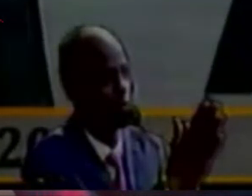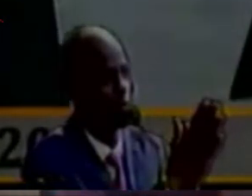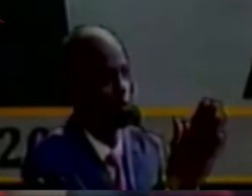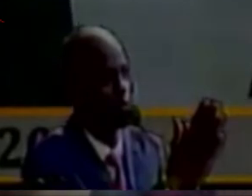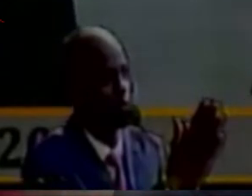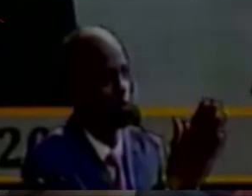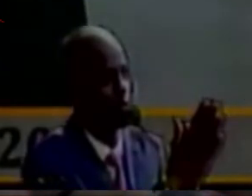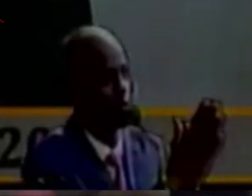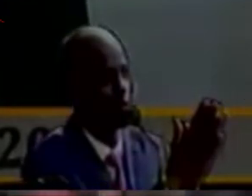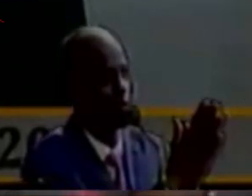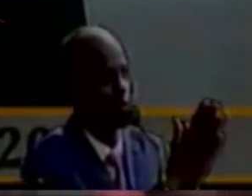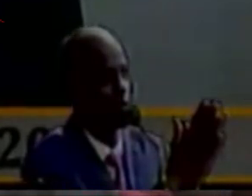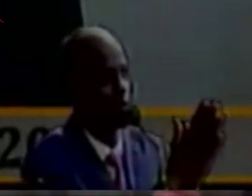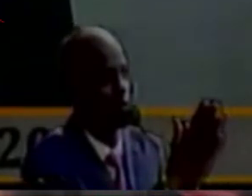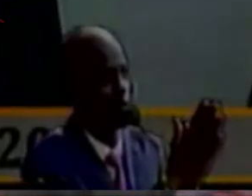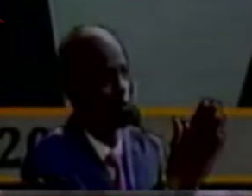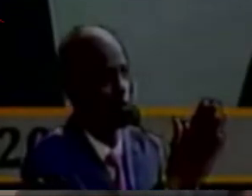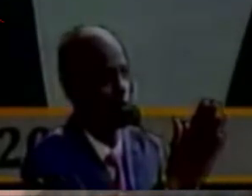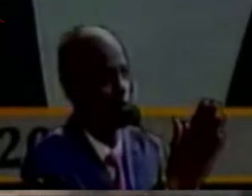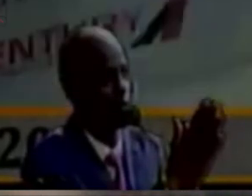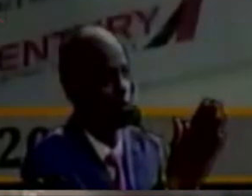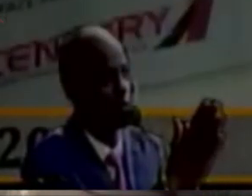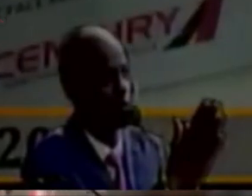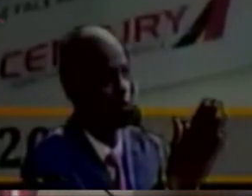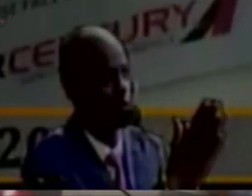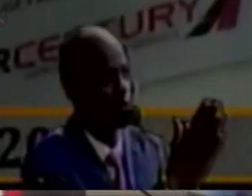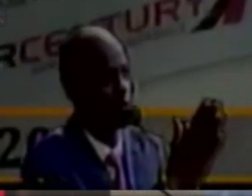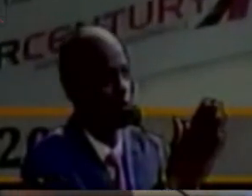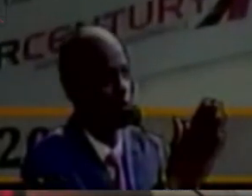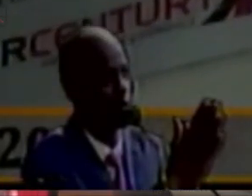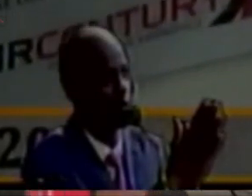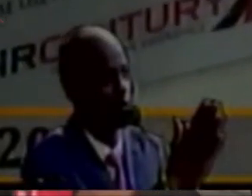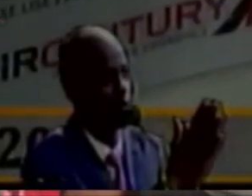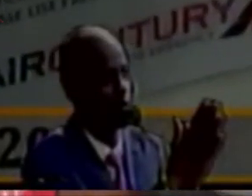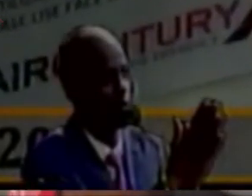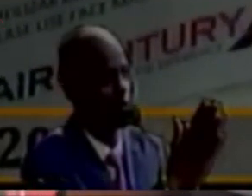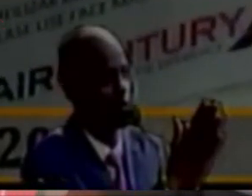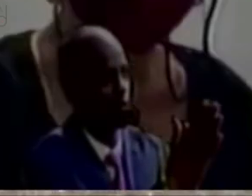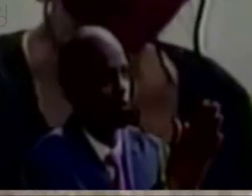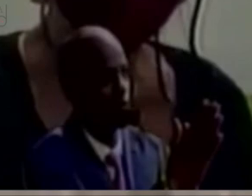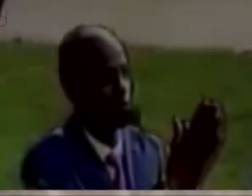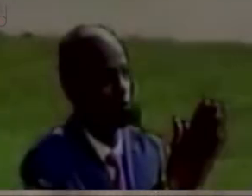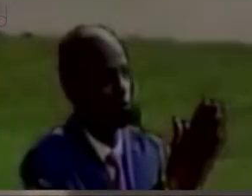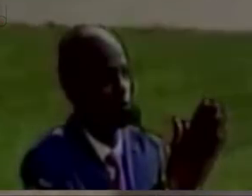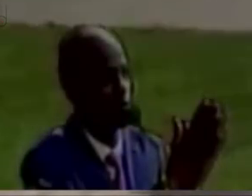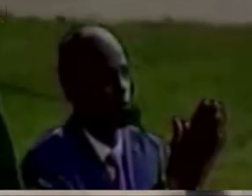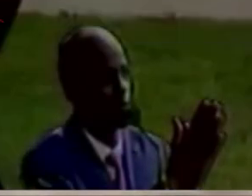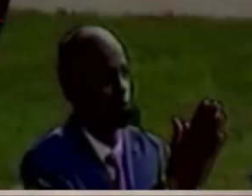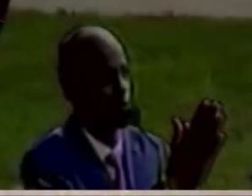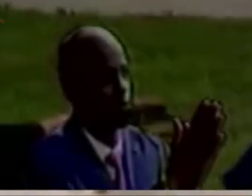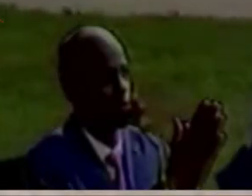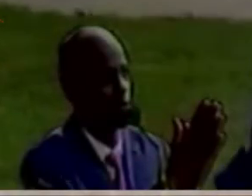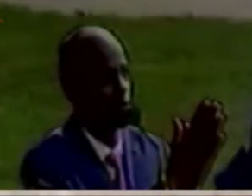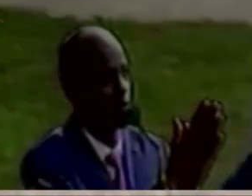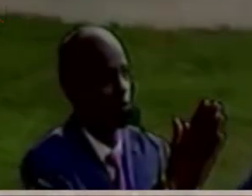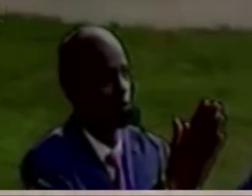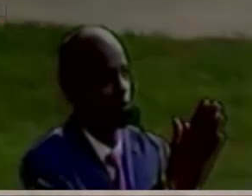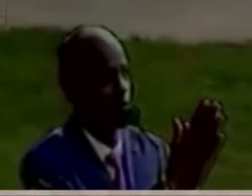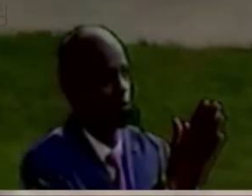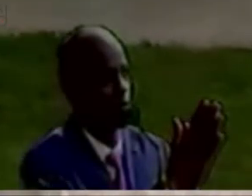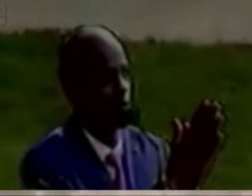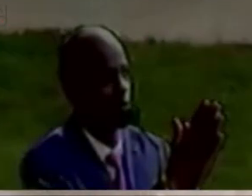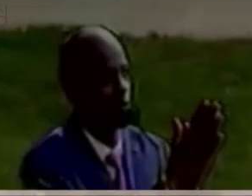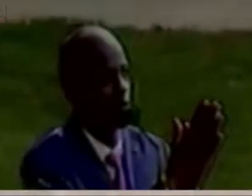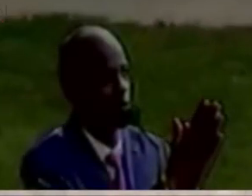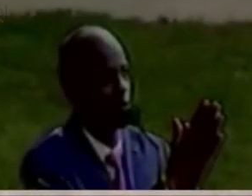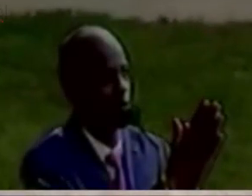équipe notification Mombad Media nan la. Bien, nous va perdre du temps. N'a pas commencé. Cool, yeah. Je suis très content que